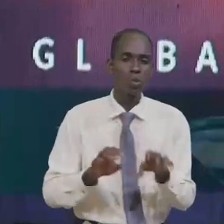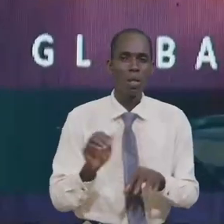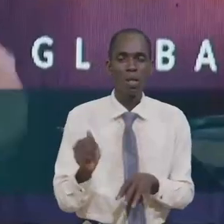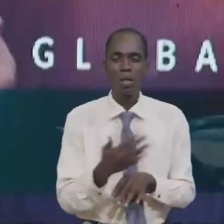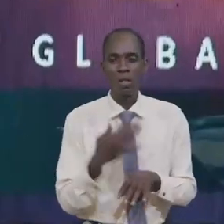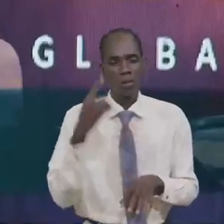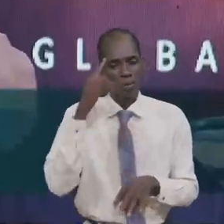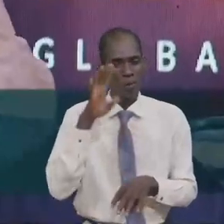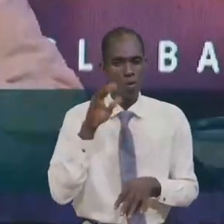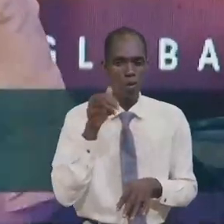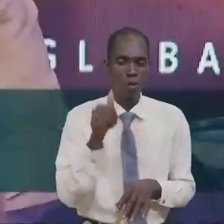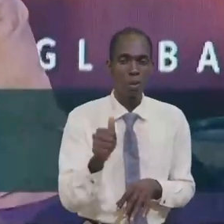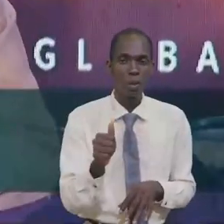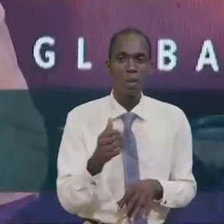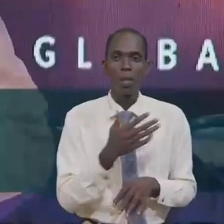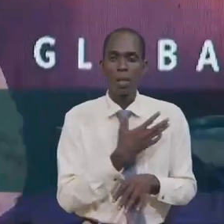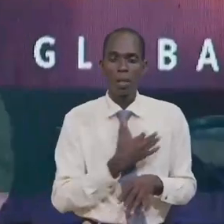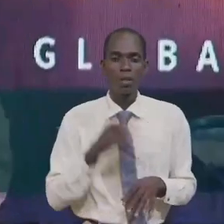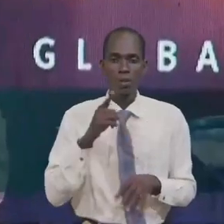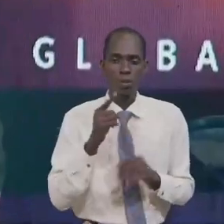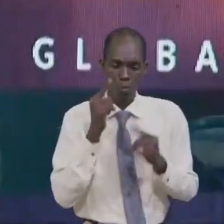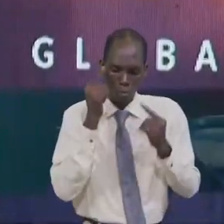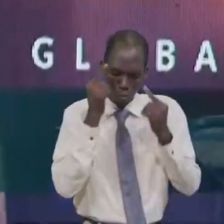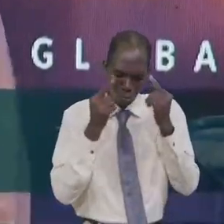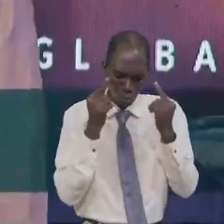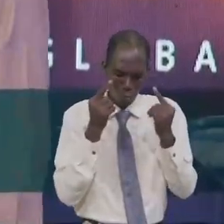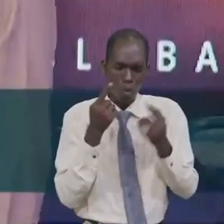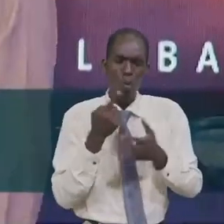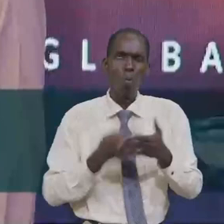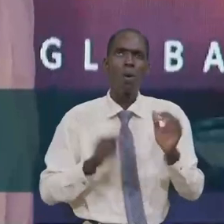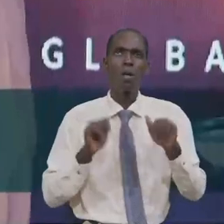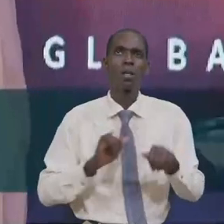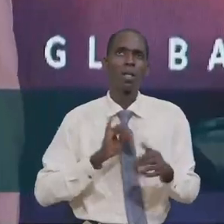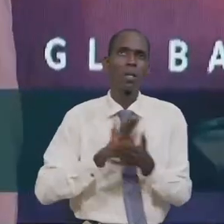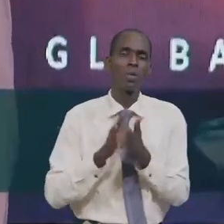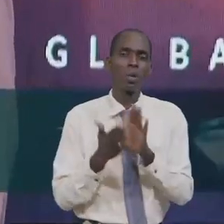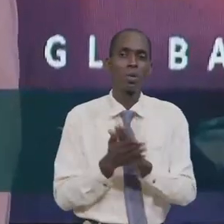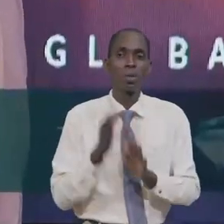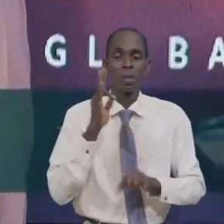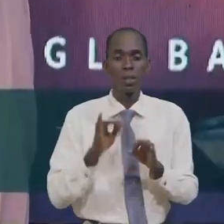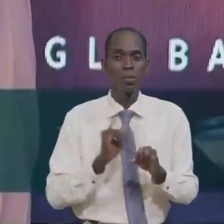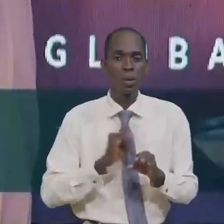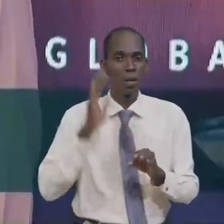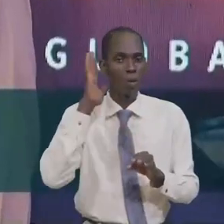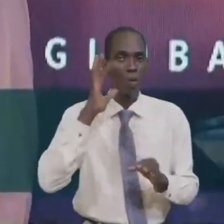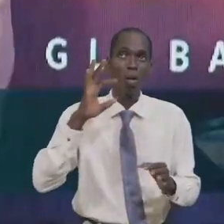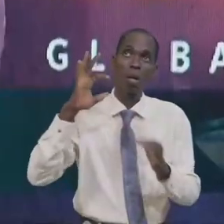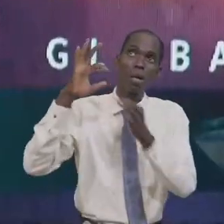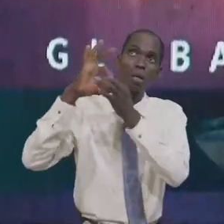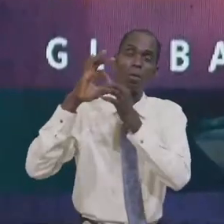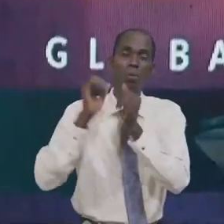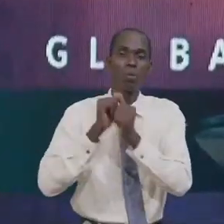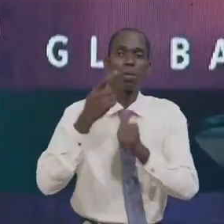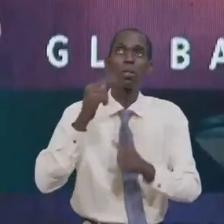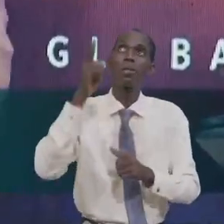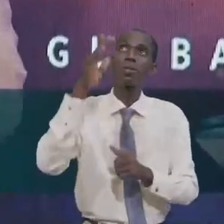et tu médites qu'est-ce que je peux devenir si je peux me connecter au Dieu du ciel qu'est-ce que je